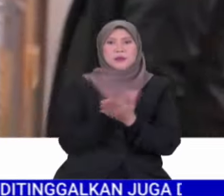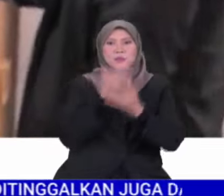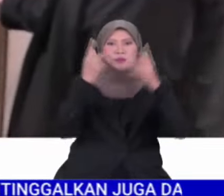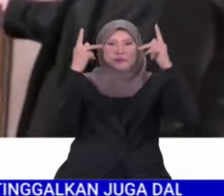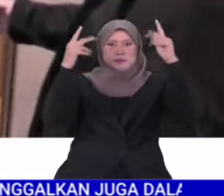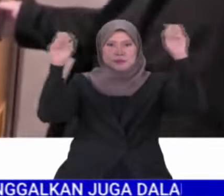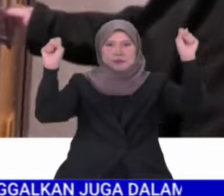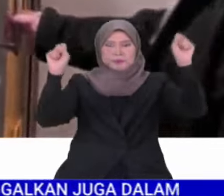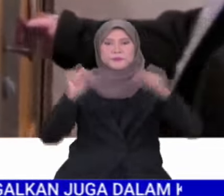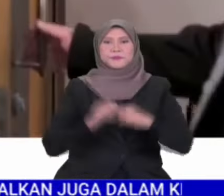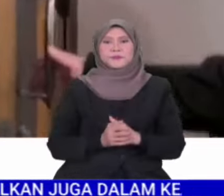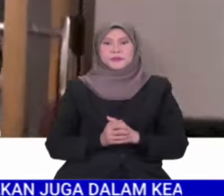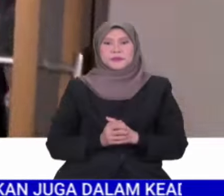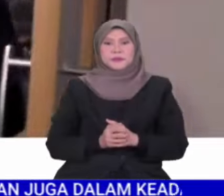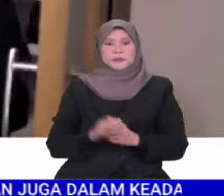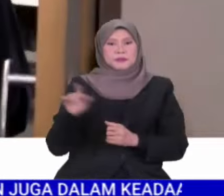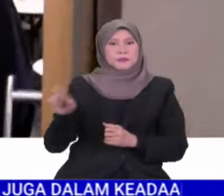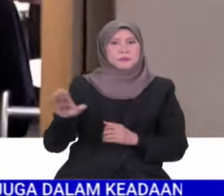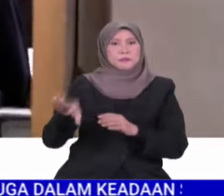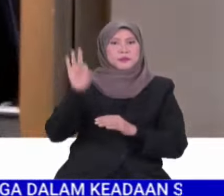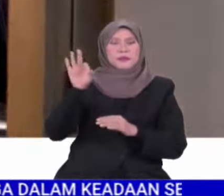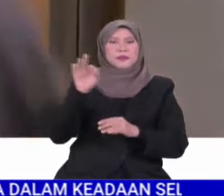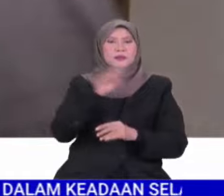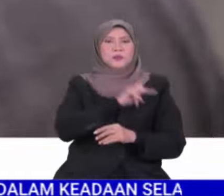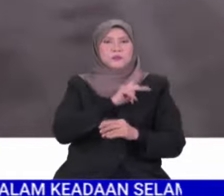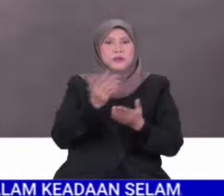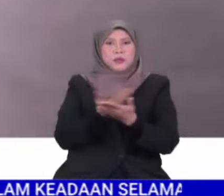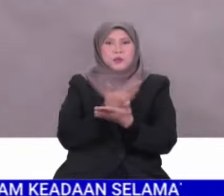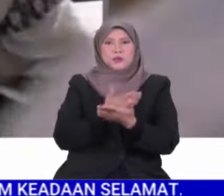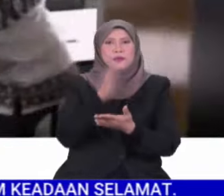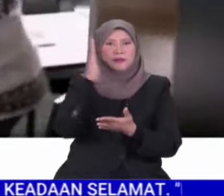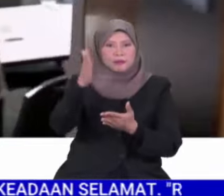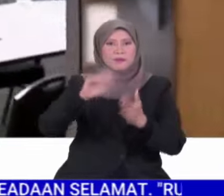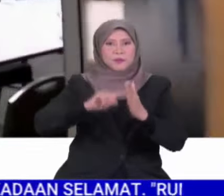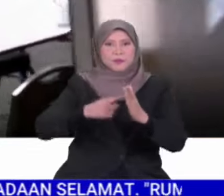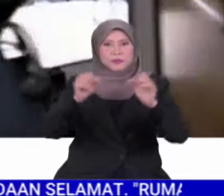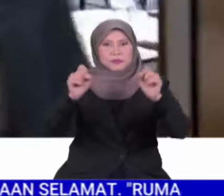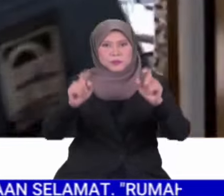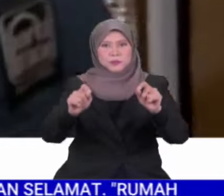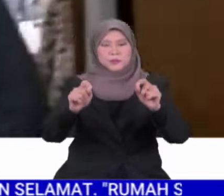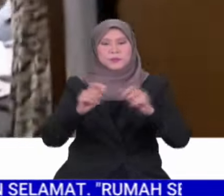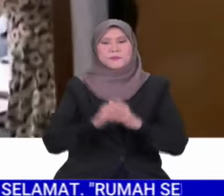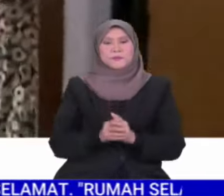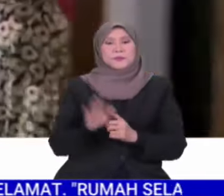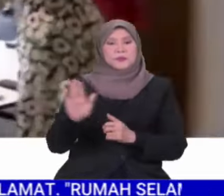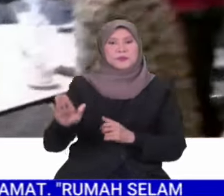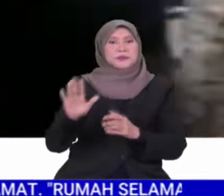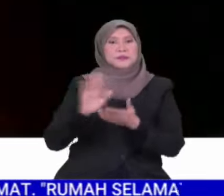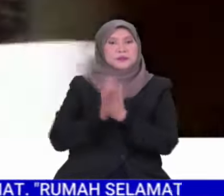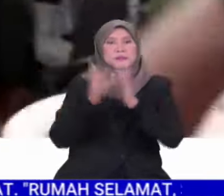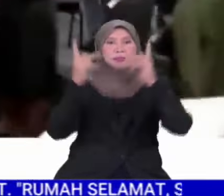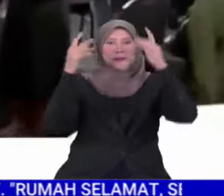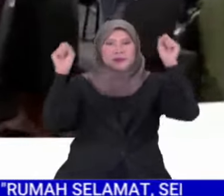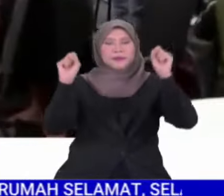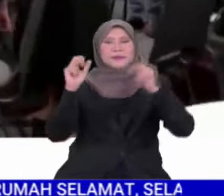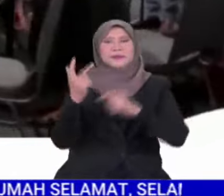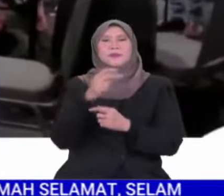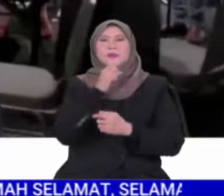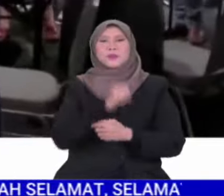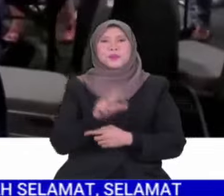baharu. Kaukus untuk memilih Ketua Parti Buruh baharu akan berlangsung pada Sabtu. Ardern dilantik sebagai Perdana Menteri ketika